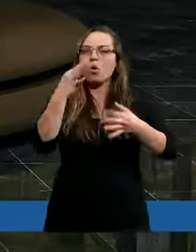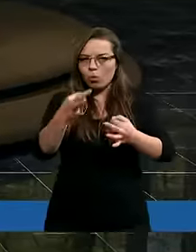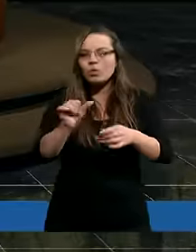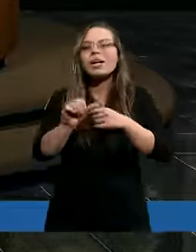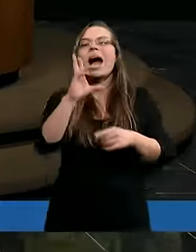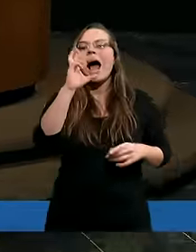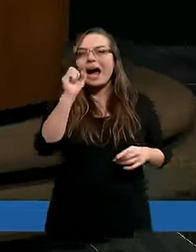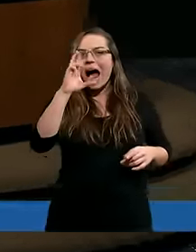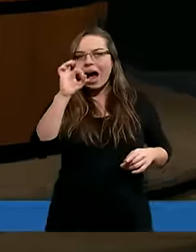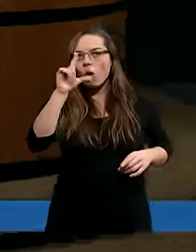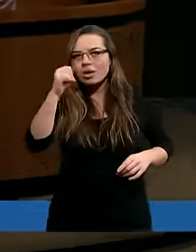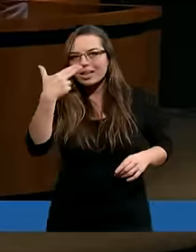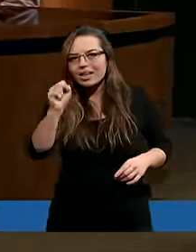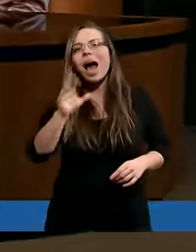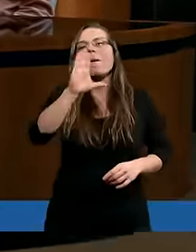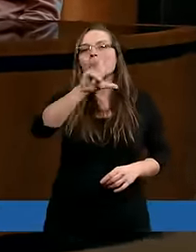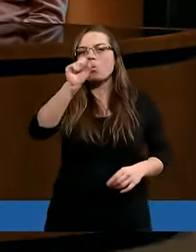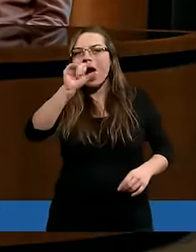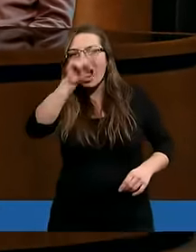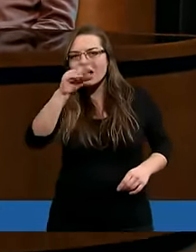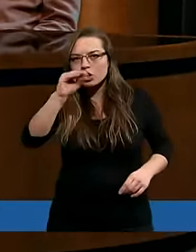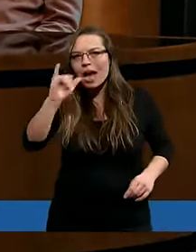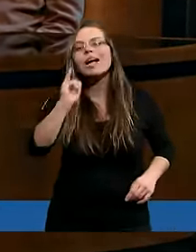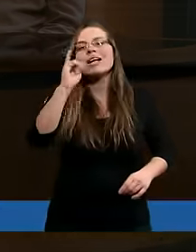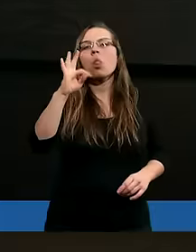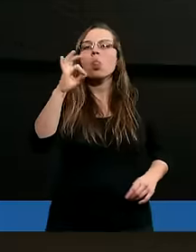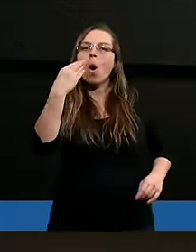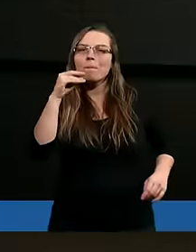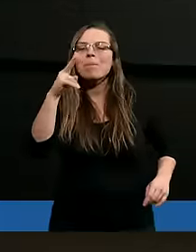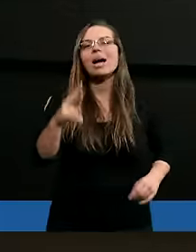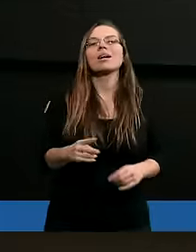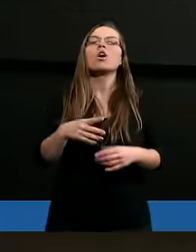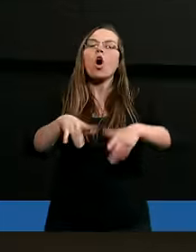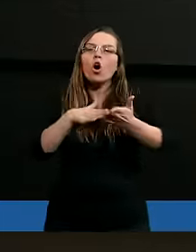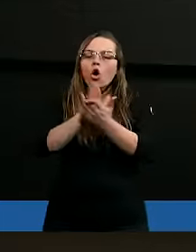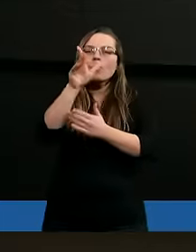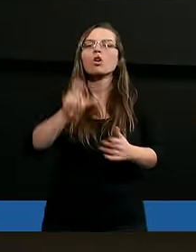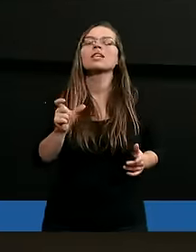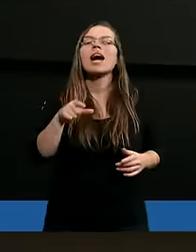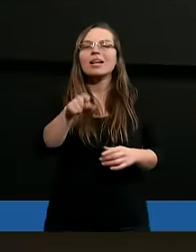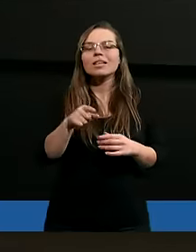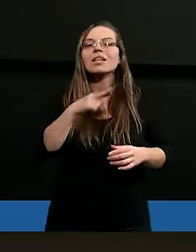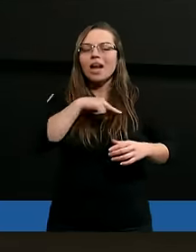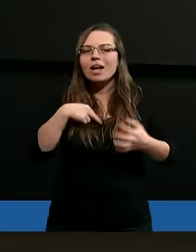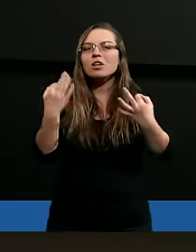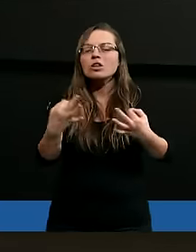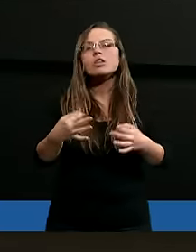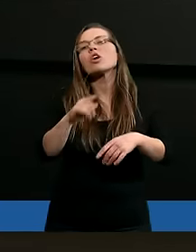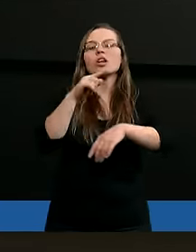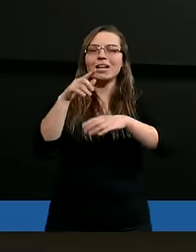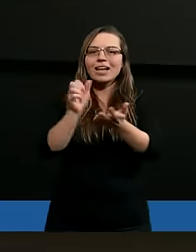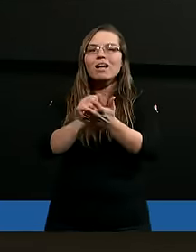są Karolina, Błażej i Tomek. Rozpoczynając, chcemy się oczywiście pomodlić,